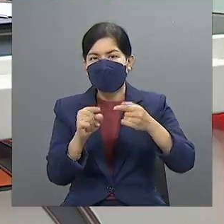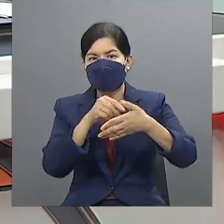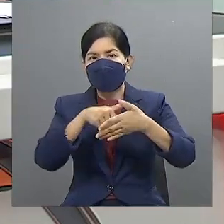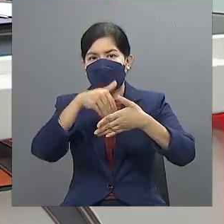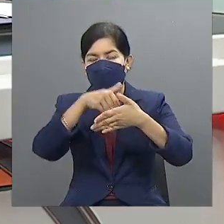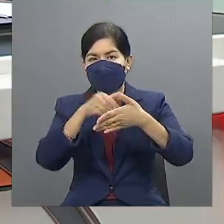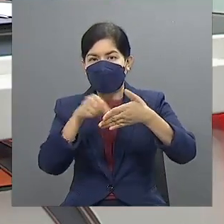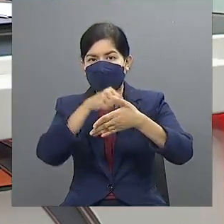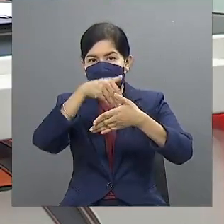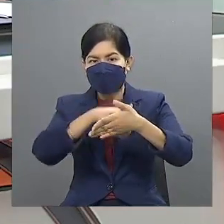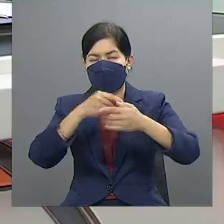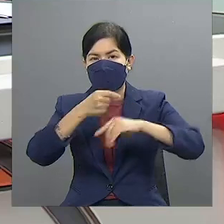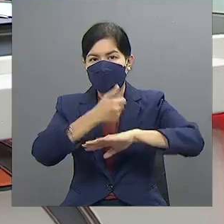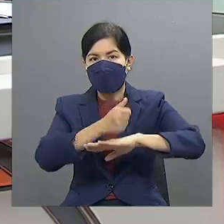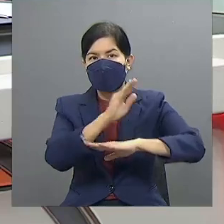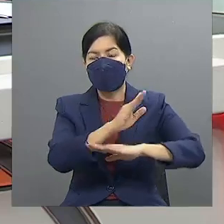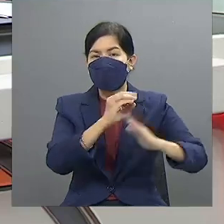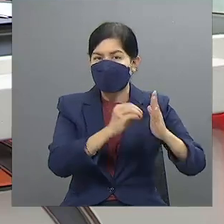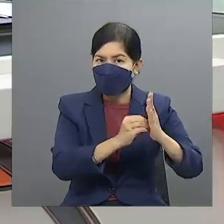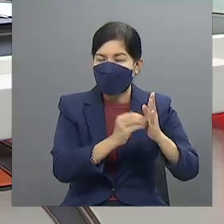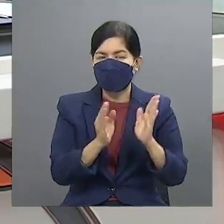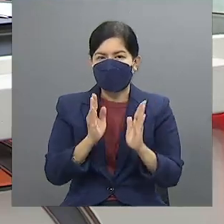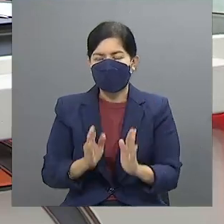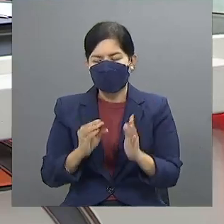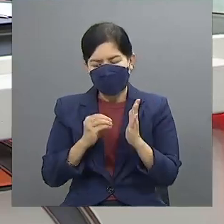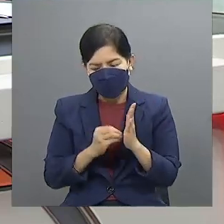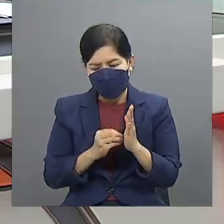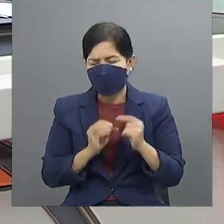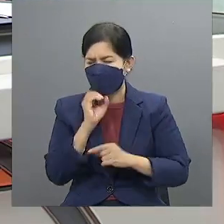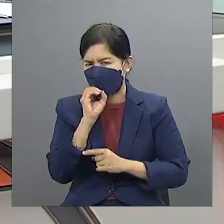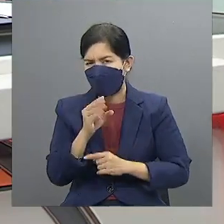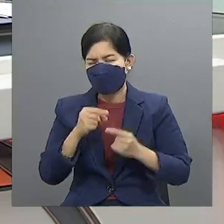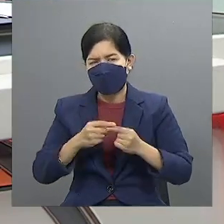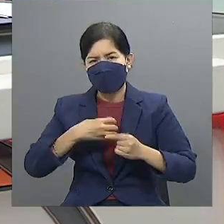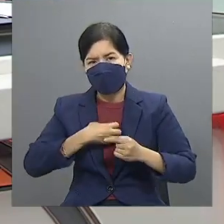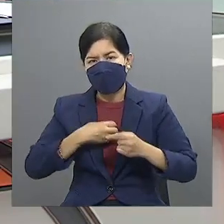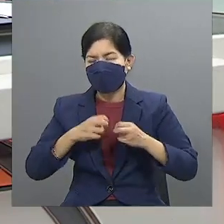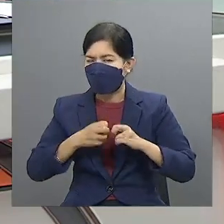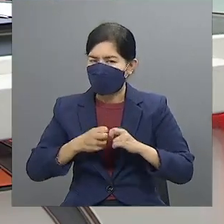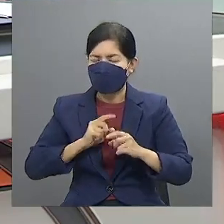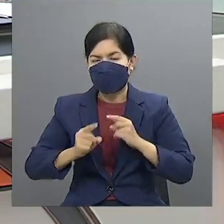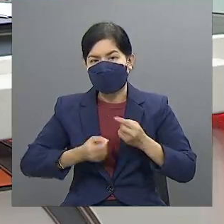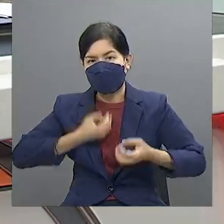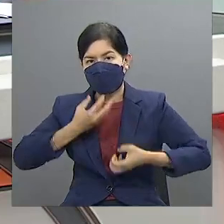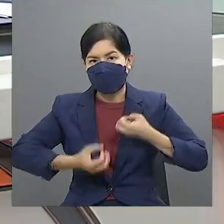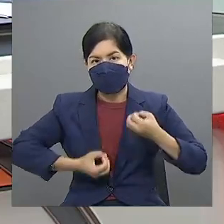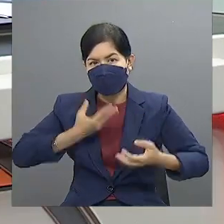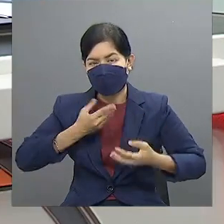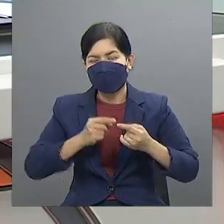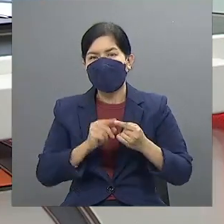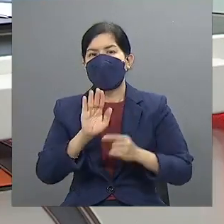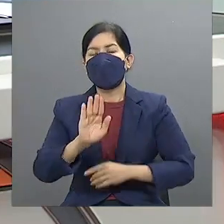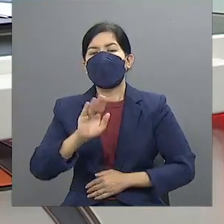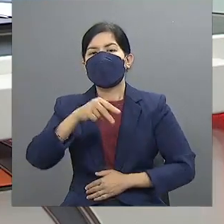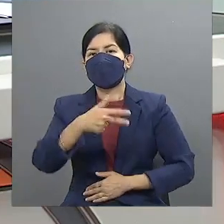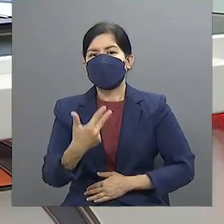นกรุงสามารถที่จะสะท้อนปัญหาสะท้อนความต้องการที่จะให้เกิดขึ้นนะคะไทย PBS เองก็ตระหนักถึงความสำคัญในเรื่องนี้ค่ะดังนั้นเร